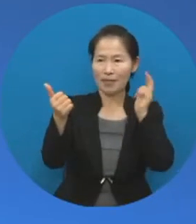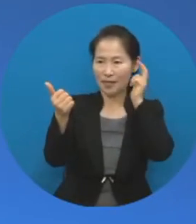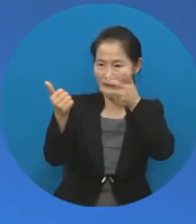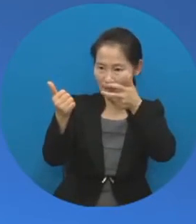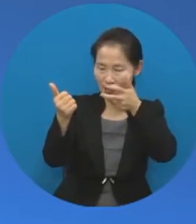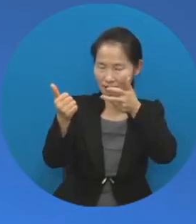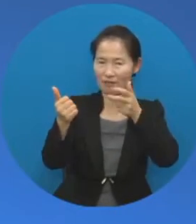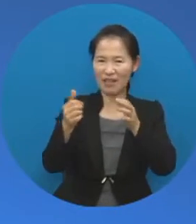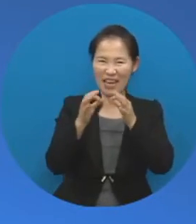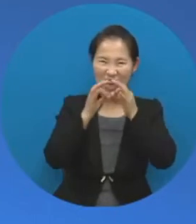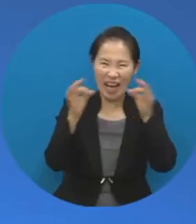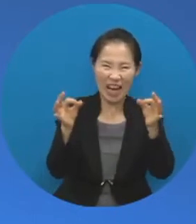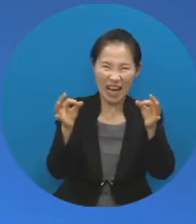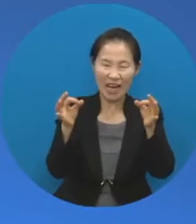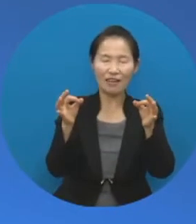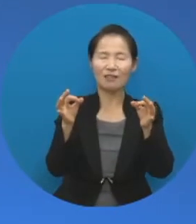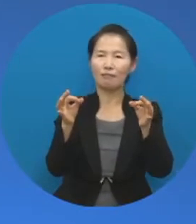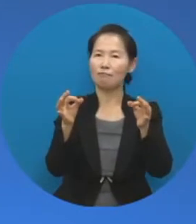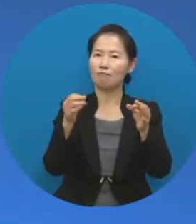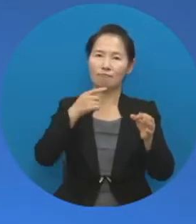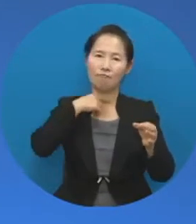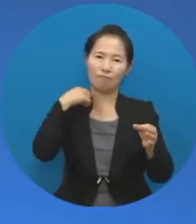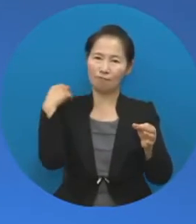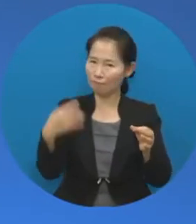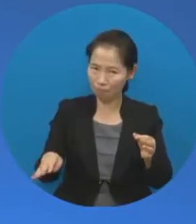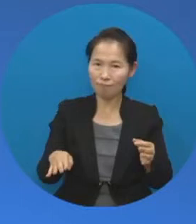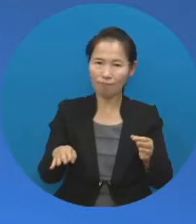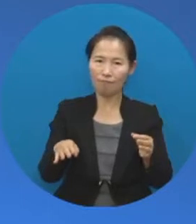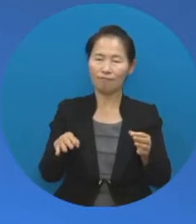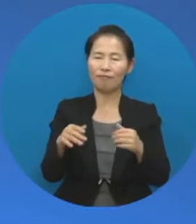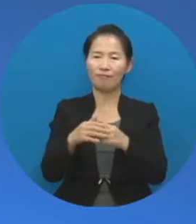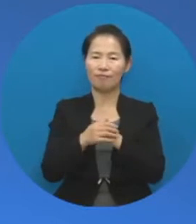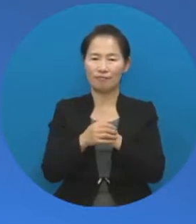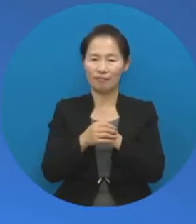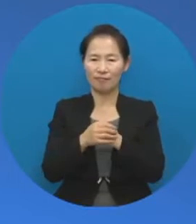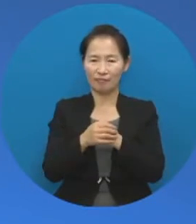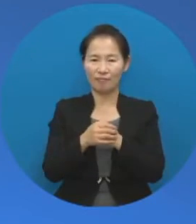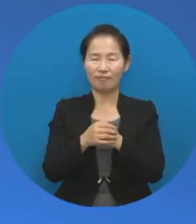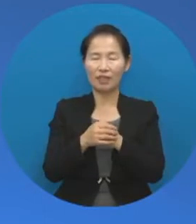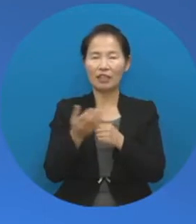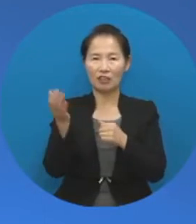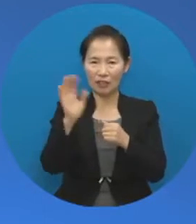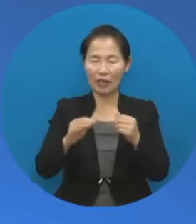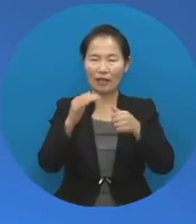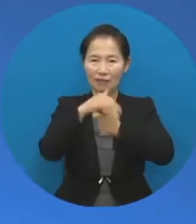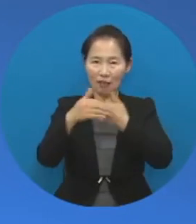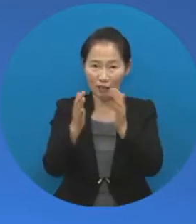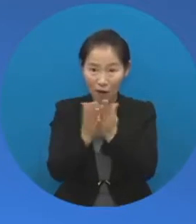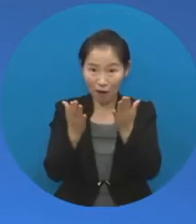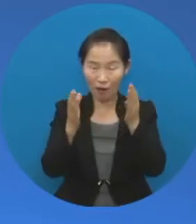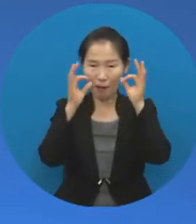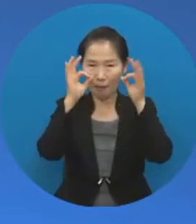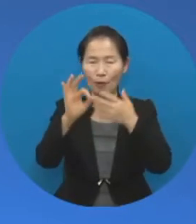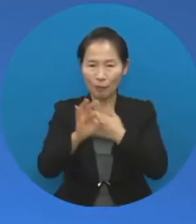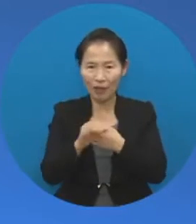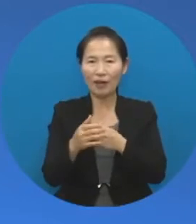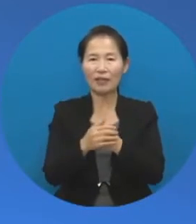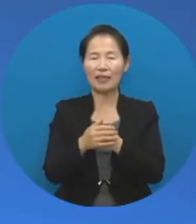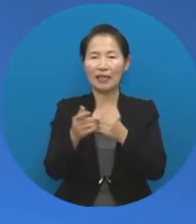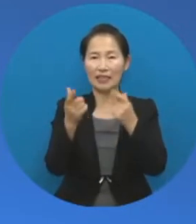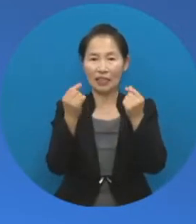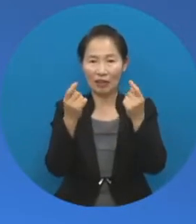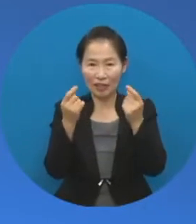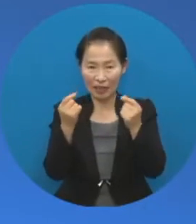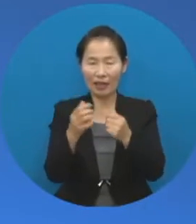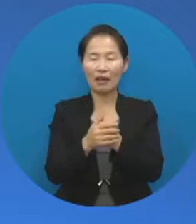소리를 지르거나 남편에게 그렇게 한 적이 없어요. 근데 성경에 보면 그렇게 소리 지르고 싸우는